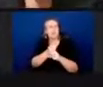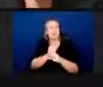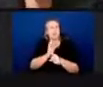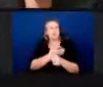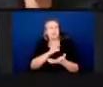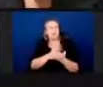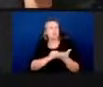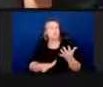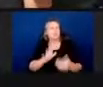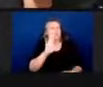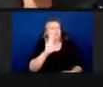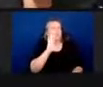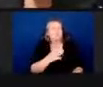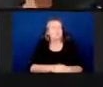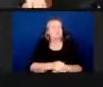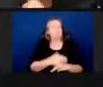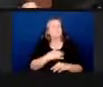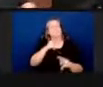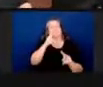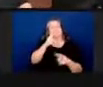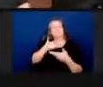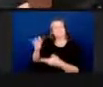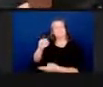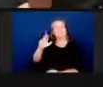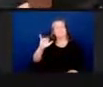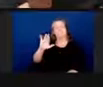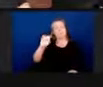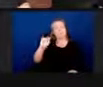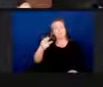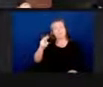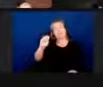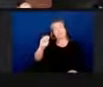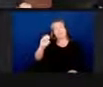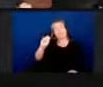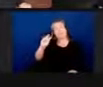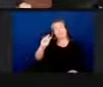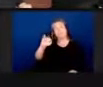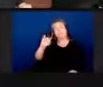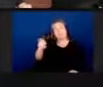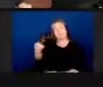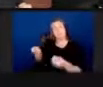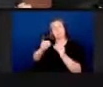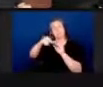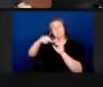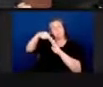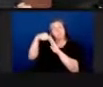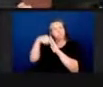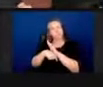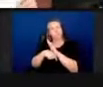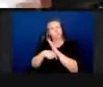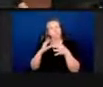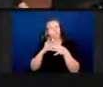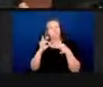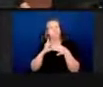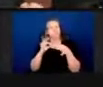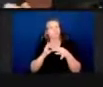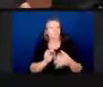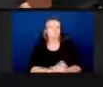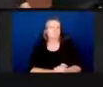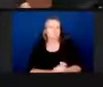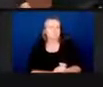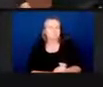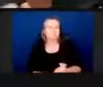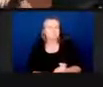kupata manufaa zaidi. Kwa sasa ningependa kumpa nafasi hii Mary Beth Smith ambaye ataendelea na mazungumzo